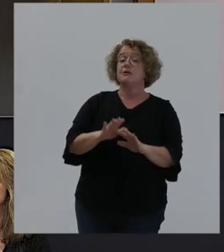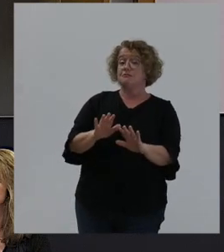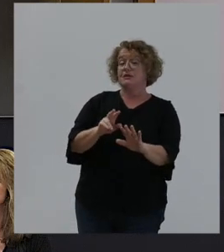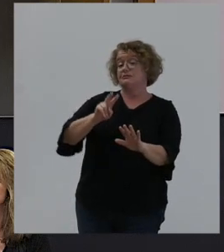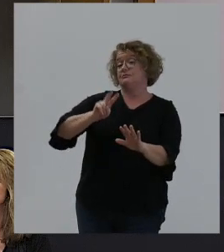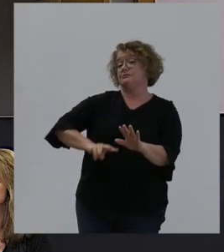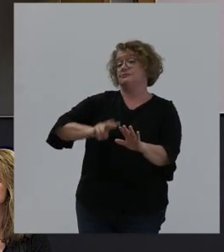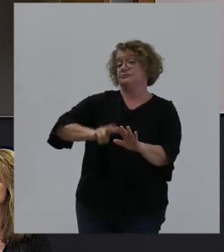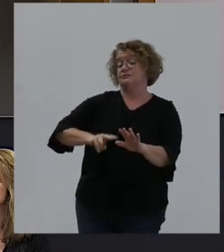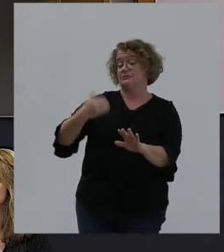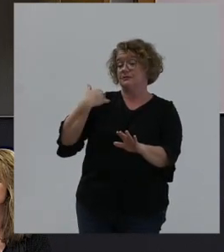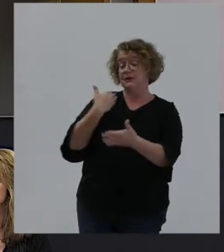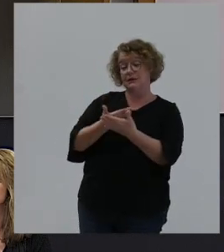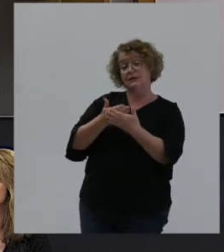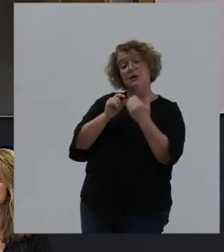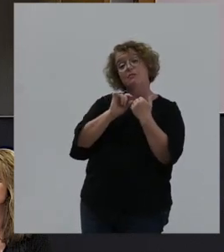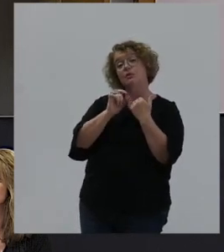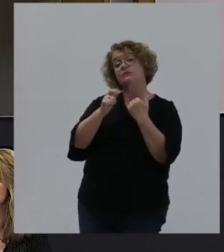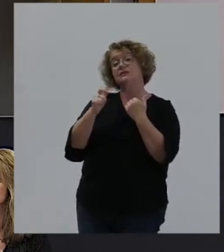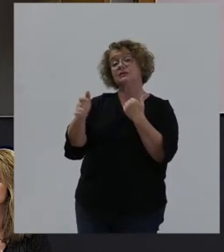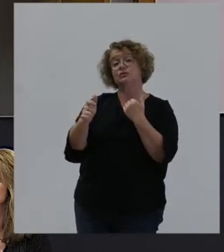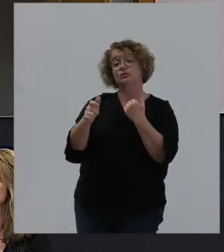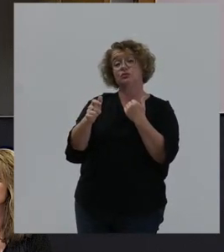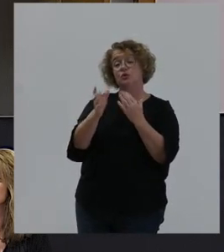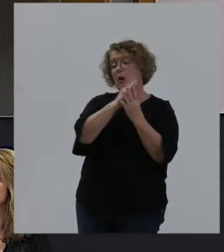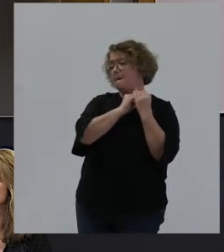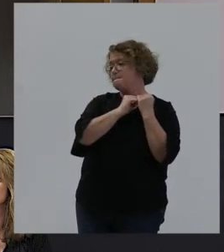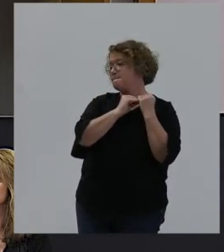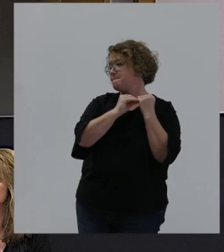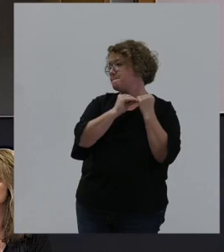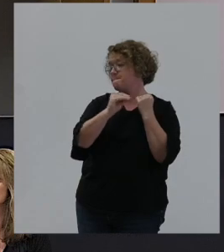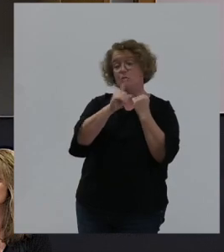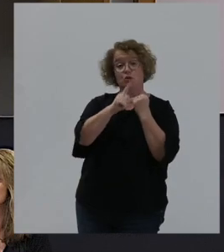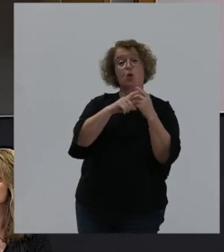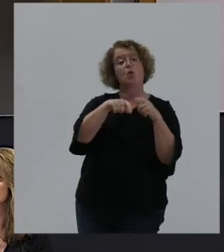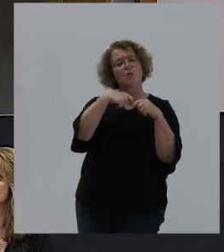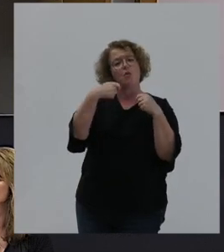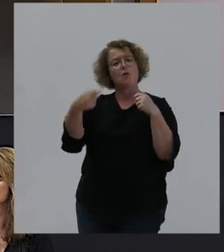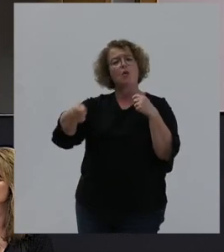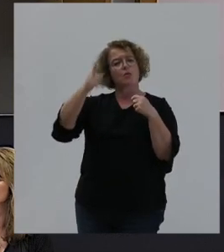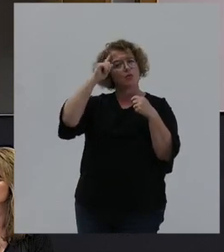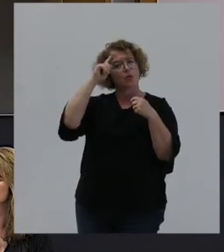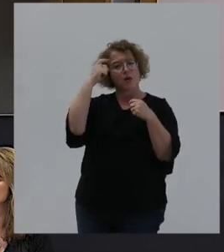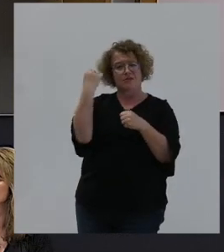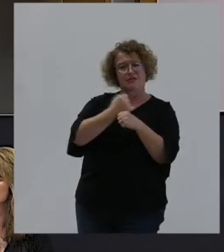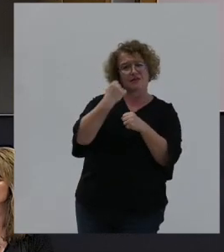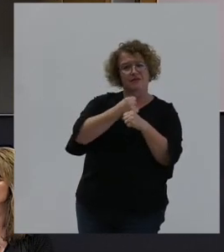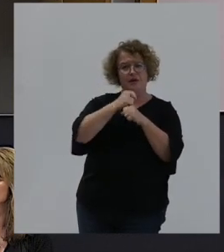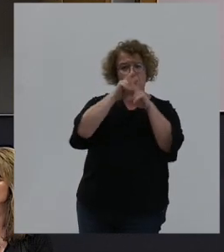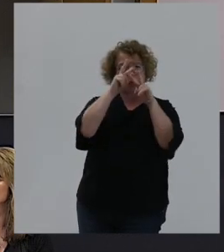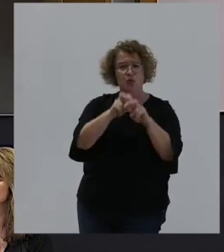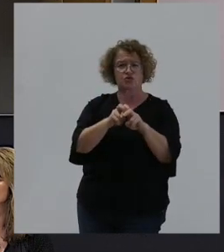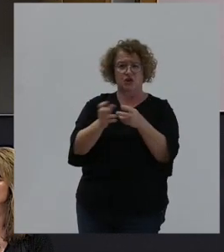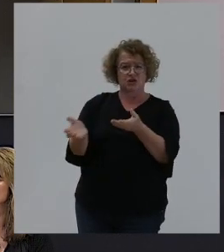assurer que dans une telle procédure, il n'y a jamais de temps mort. Les procédures sont longues parce que c'est beaucoup de travail pour faire un